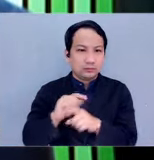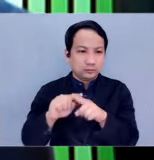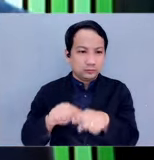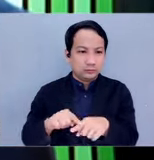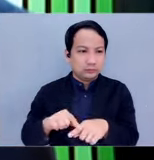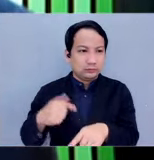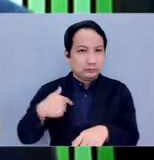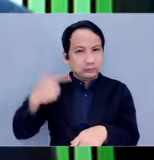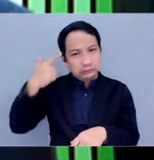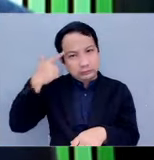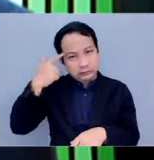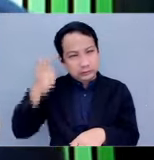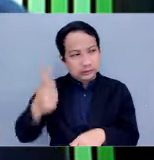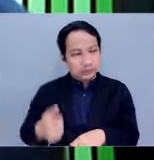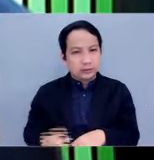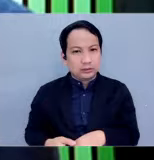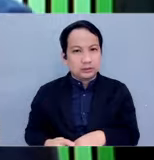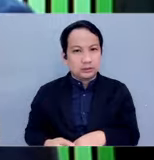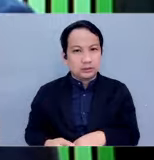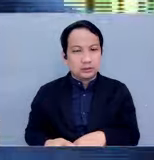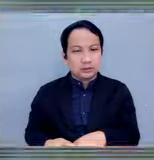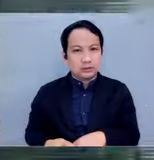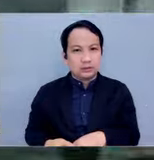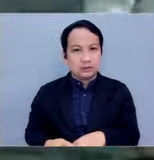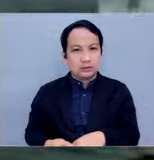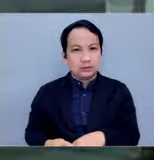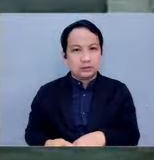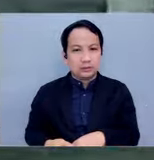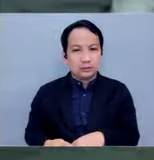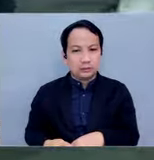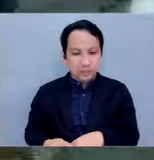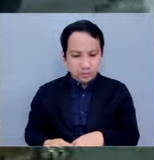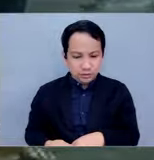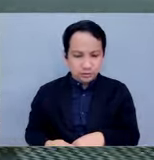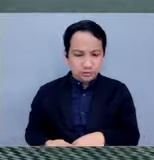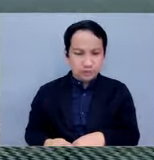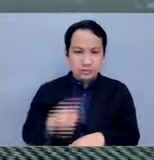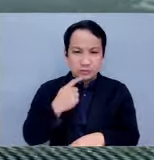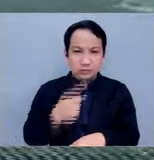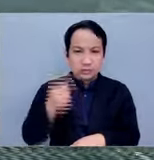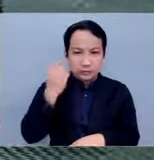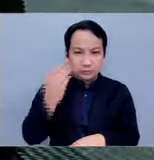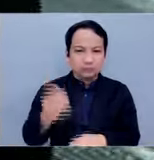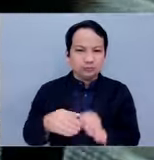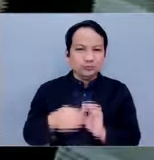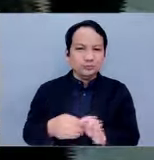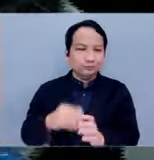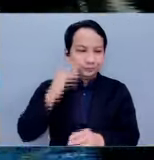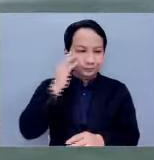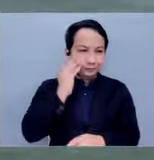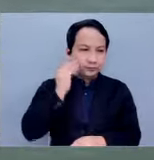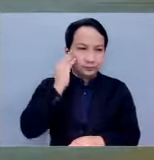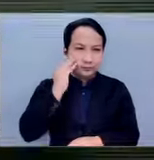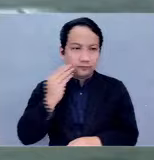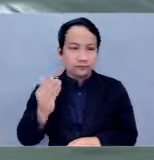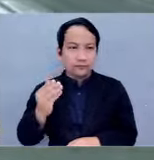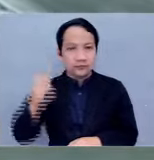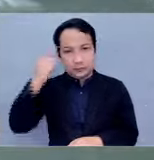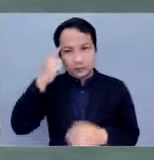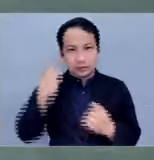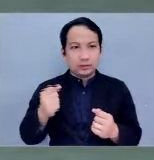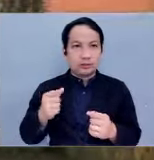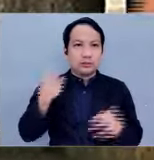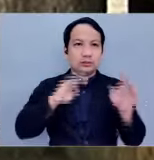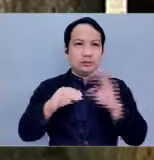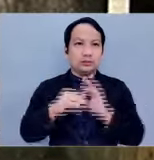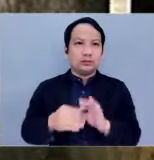is one thing that we have to watch out for. Sa mga kapatid nating nakararanas ng mental health problems, tandaan po na